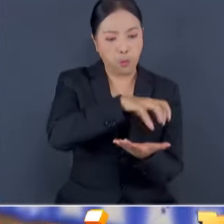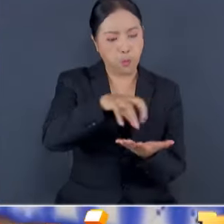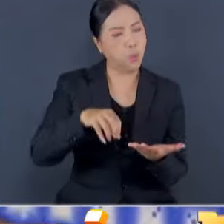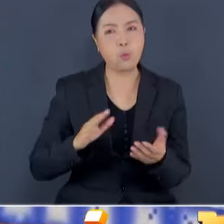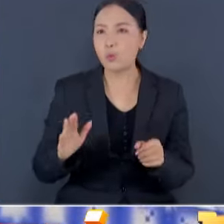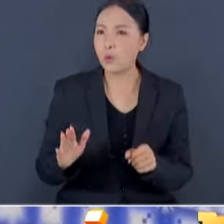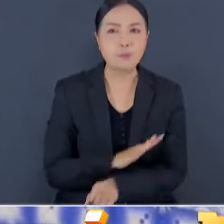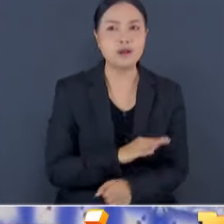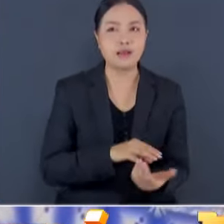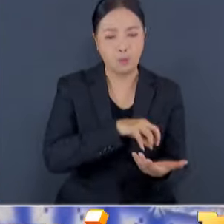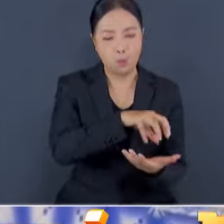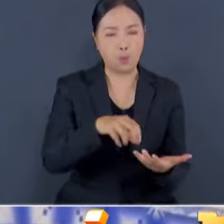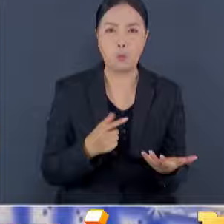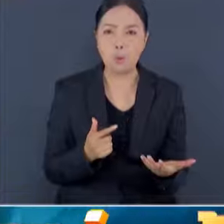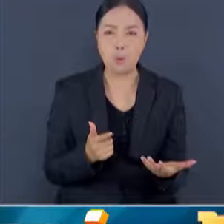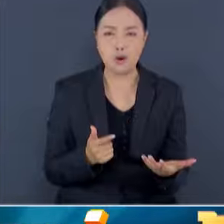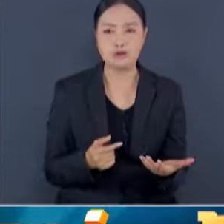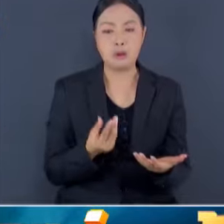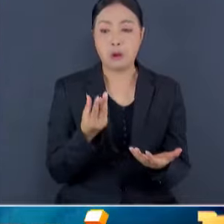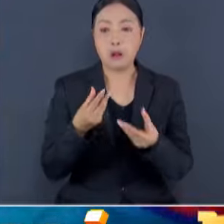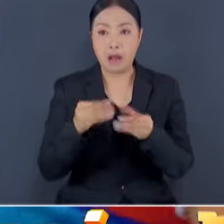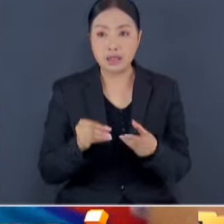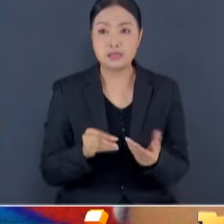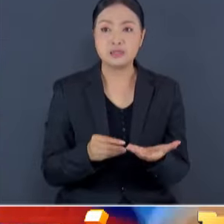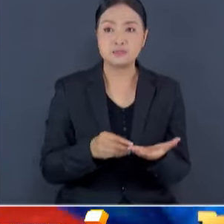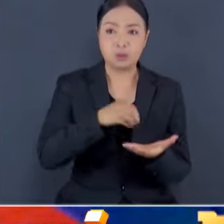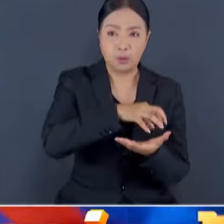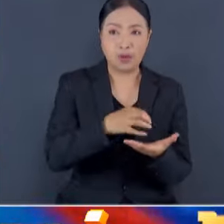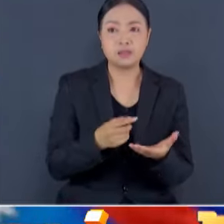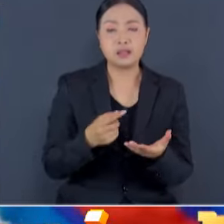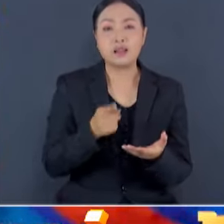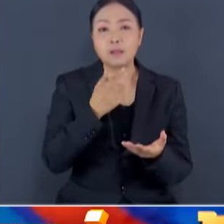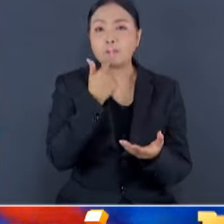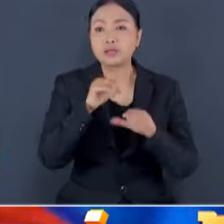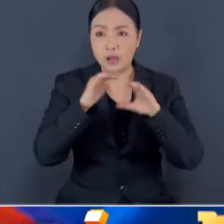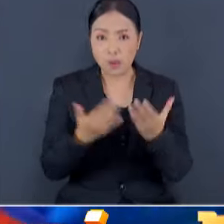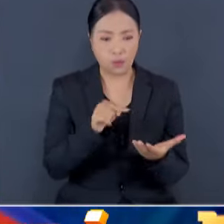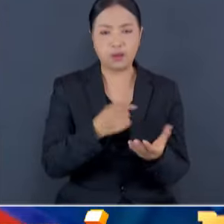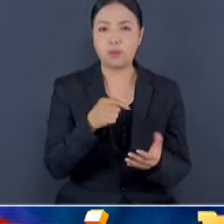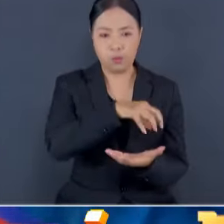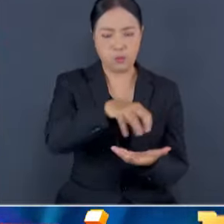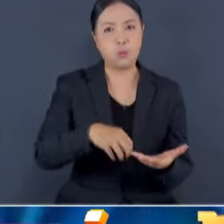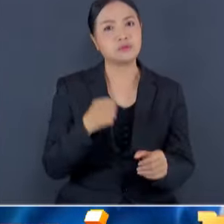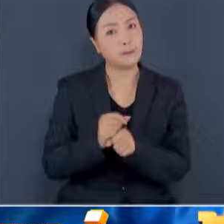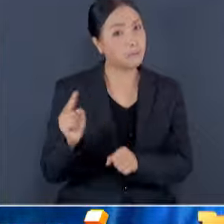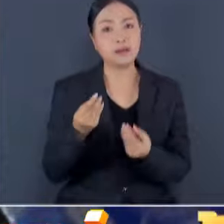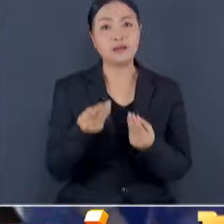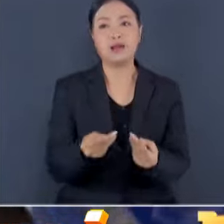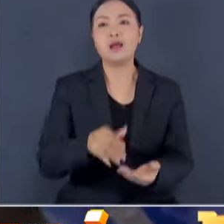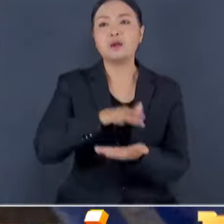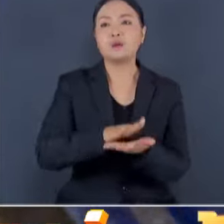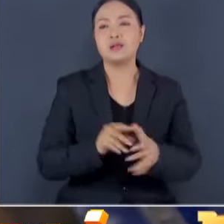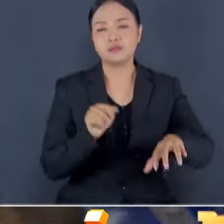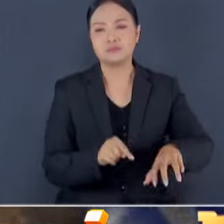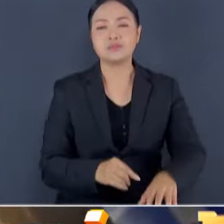ค่ะโอ้โหแทบจะพูนถาดเลยนะฮะไข่ต้มและแตงโมนี่เป็นเมนูอาหารกลางวันที่กลับมาทำให้นักเรียนโรงเรียนโคกแมง